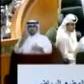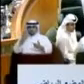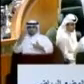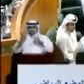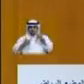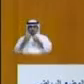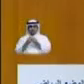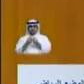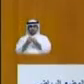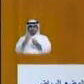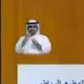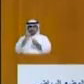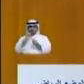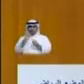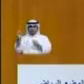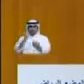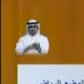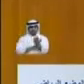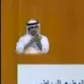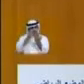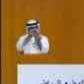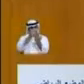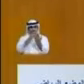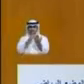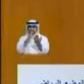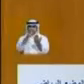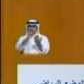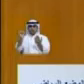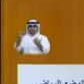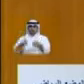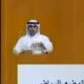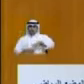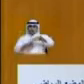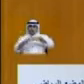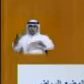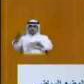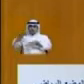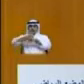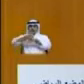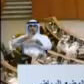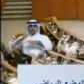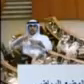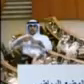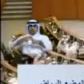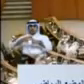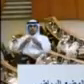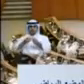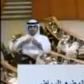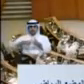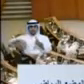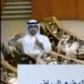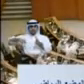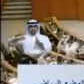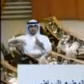منها الرد على الخطاب الأميري الذي افتتح به دور انعقاد الرابع للفصل التشريعي الرابع عشر لمجلس الأمة في